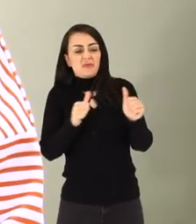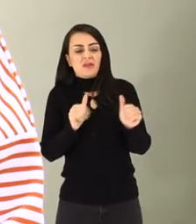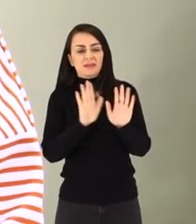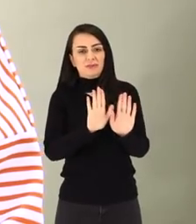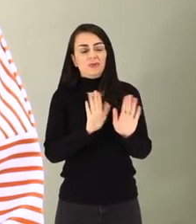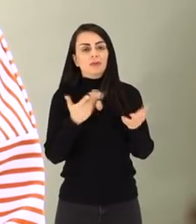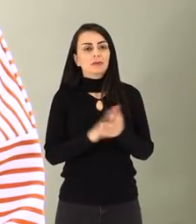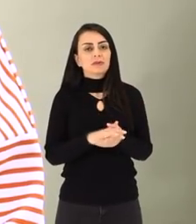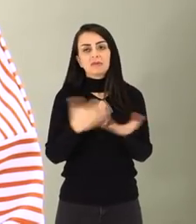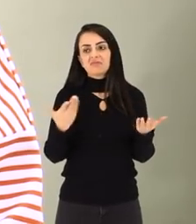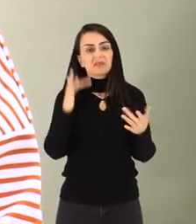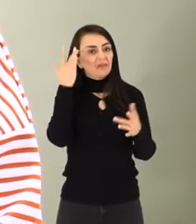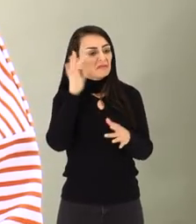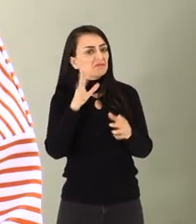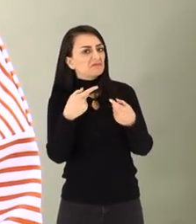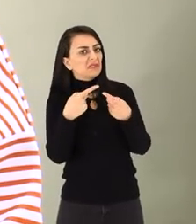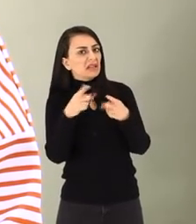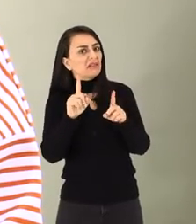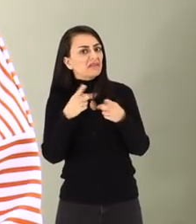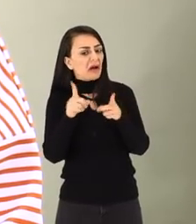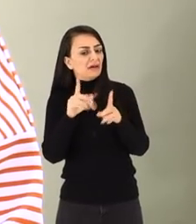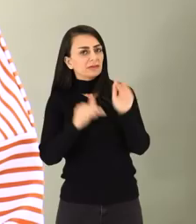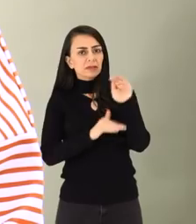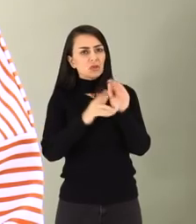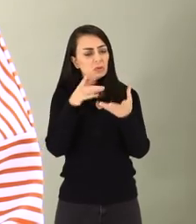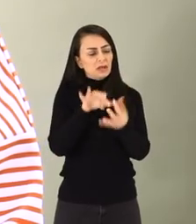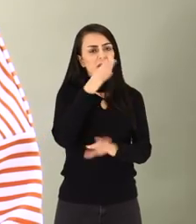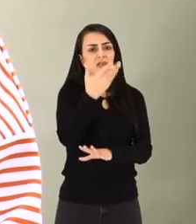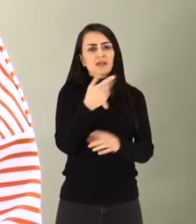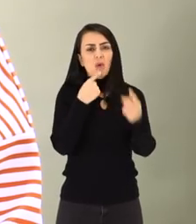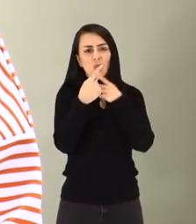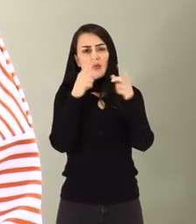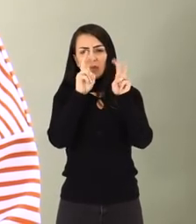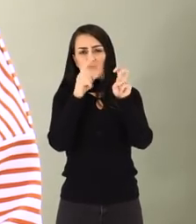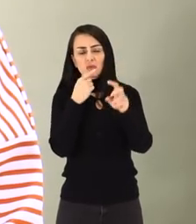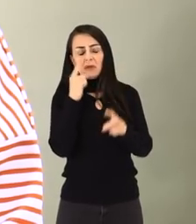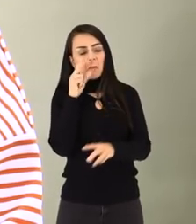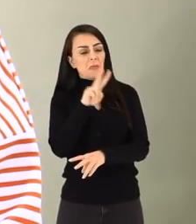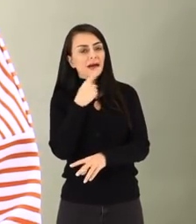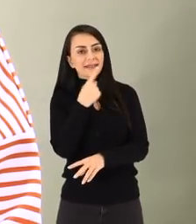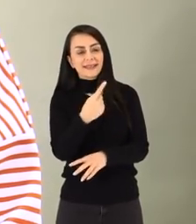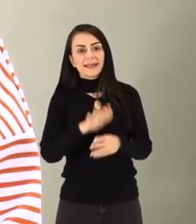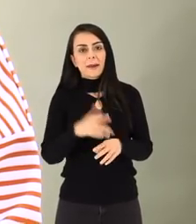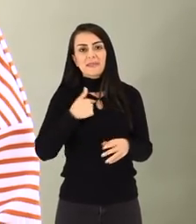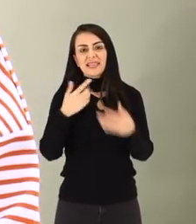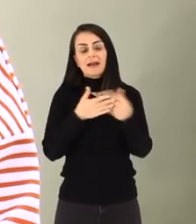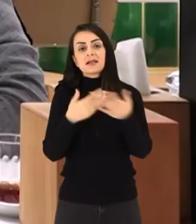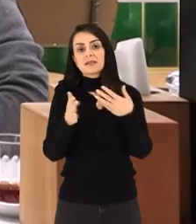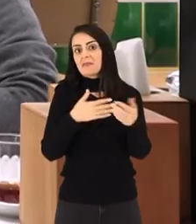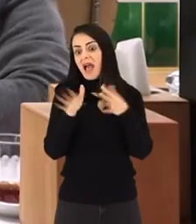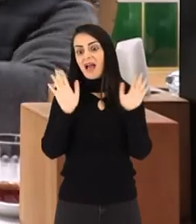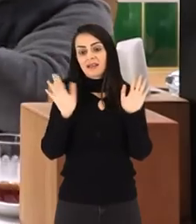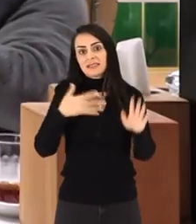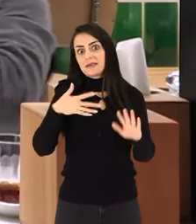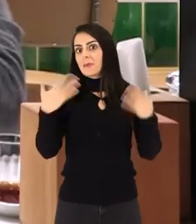o da olabilir. Ne ilginç yaşıyorlar bu insanoğlu. Allah Allah, şunların konuştuğu şeylere bak, yaptıklarına bak falan diye bize bulaşmak istemiyor olabilirler bence.